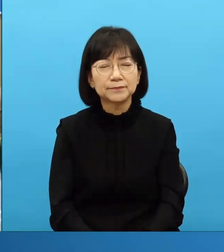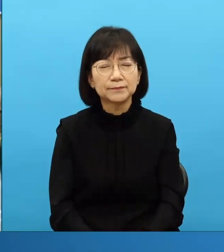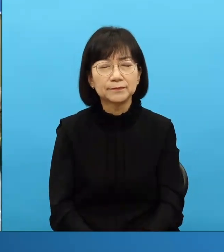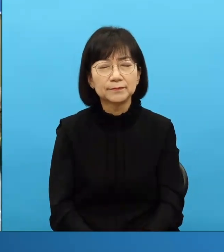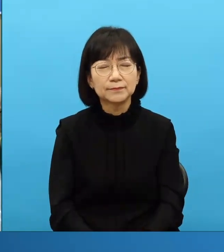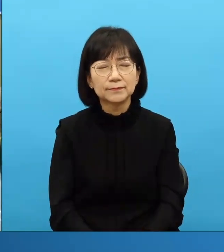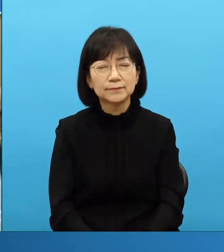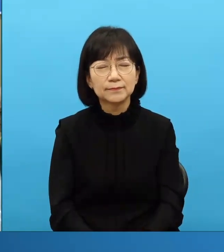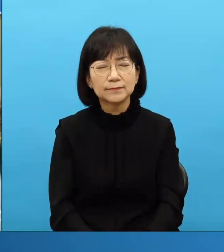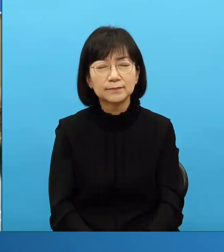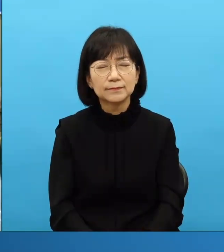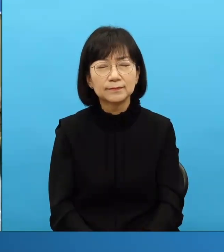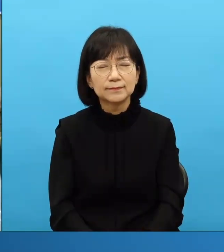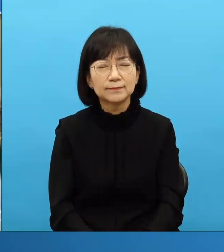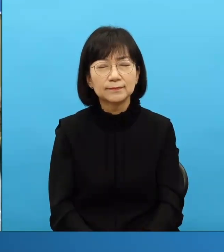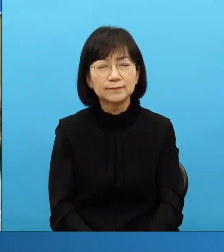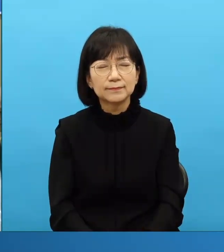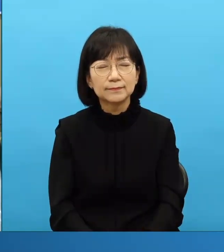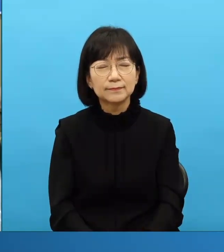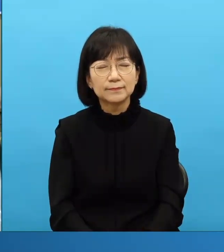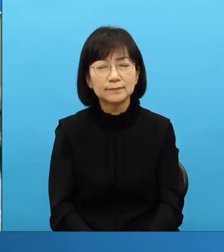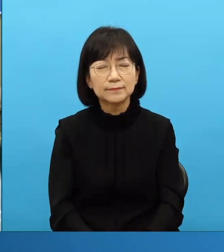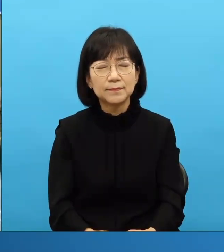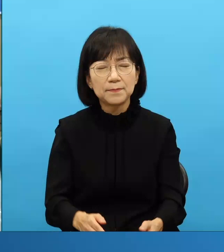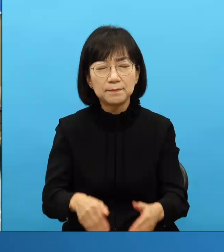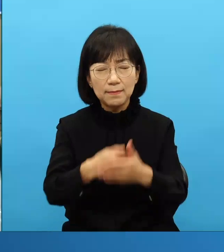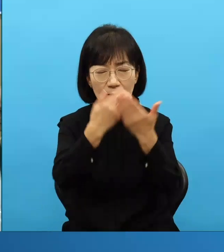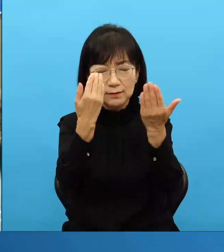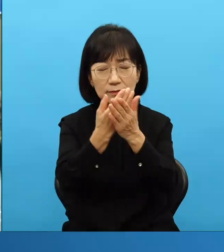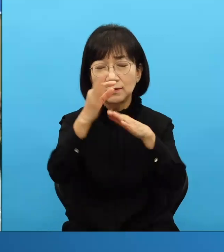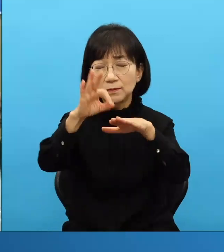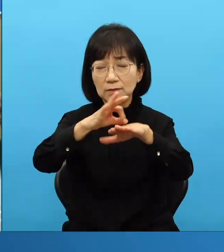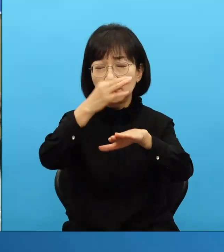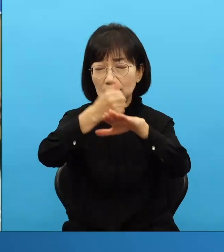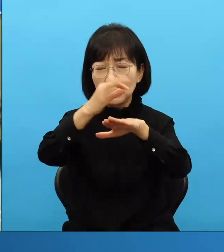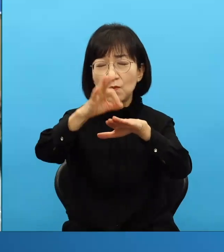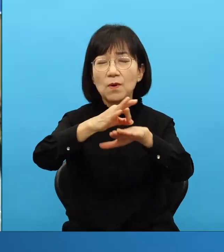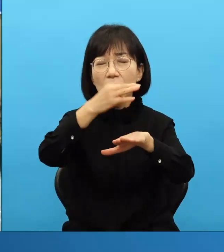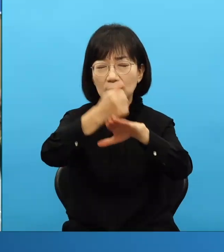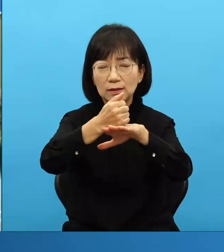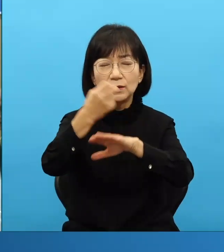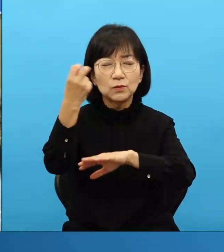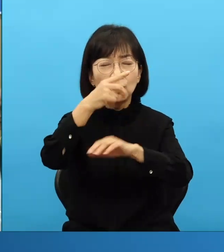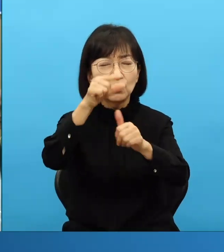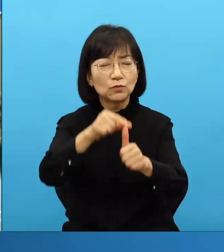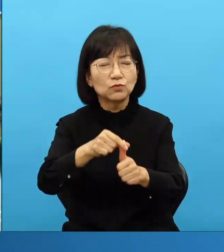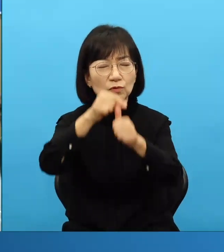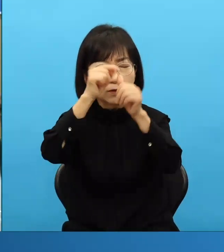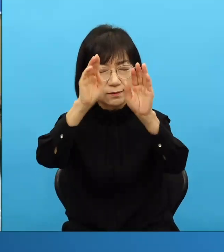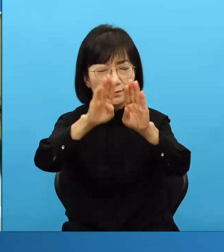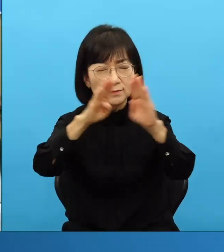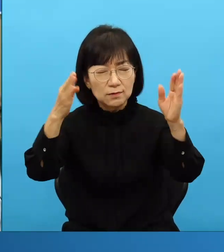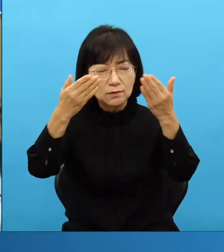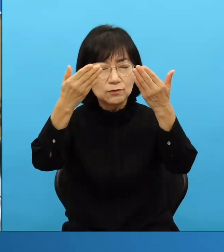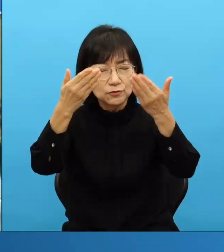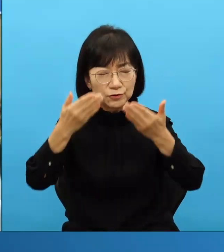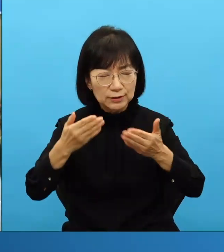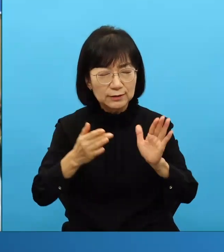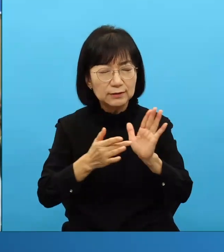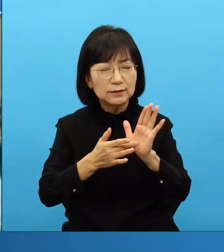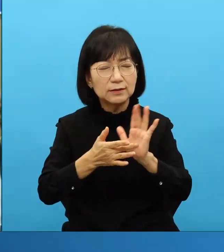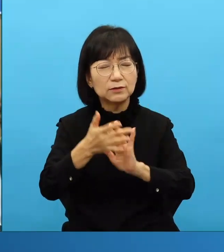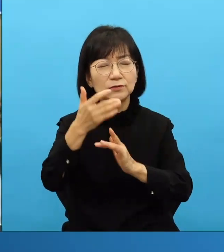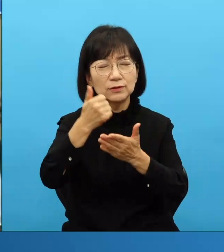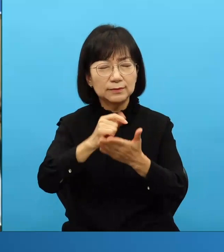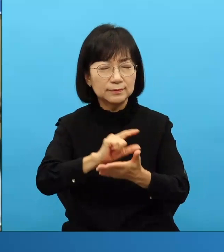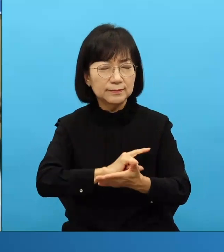this worship unto the day of Christ. 만왕의 왕 되시고 구원의 문을 여신 예수님의 이름으로 기도합니다. We pray for all of this in the name